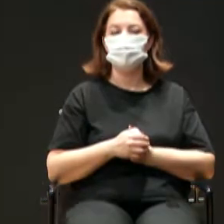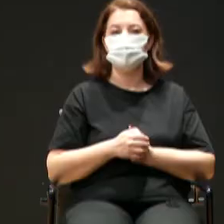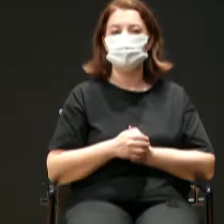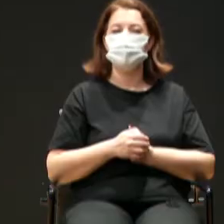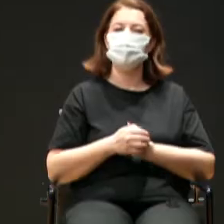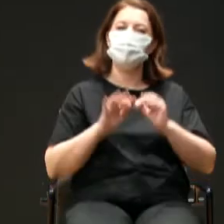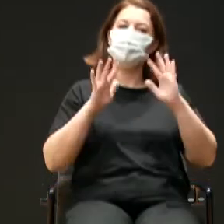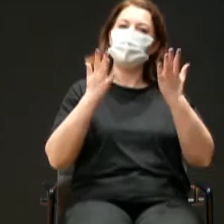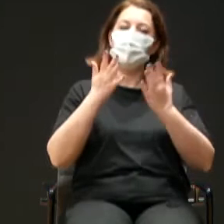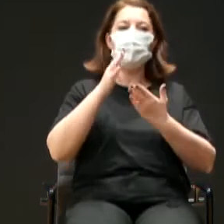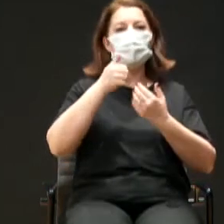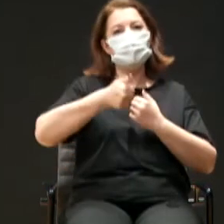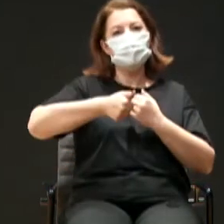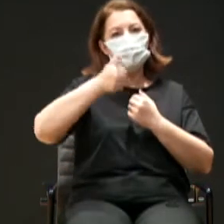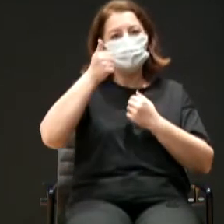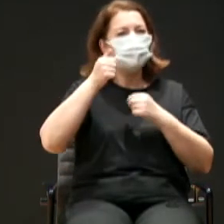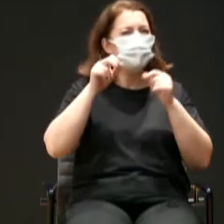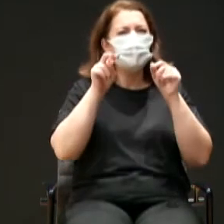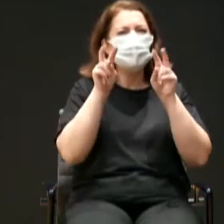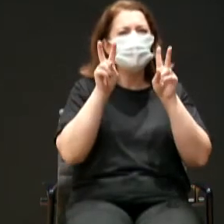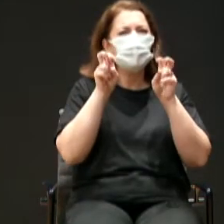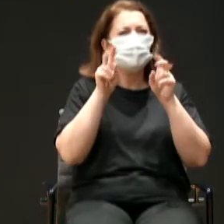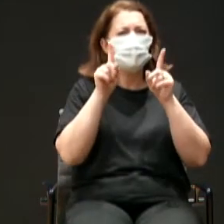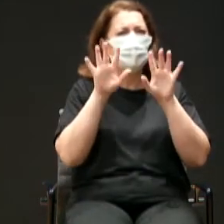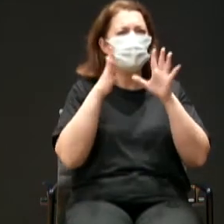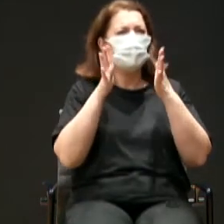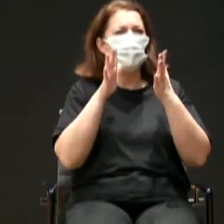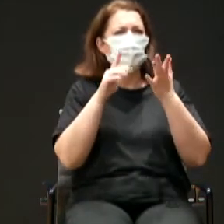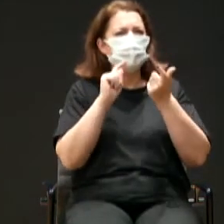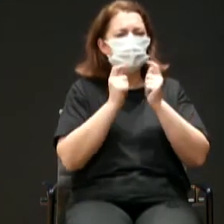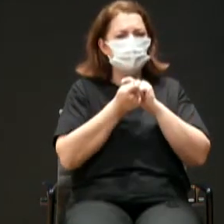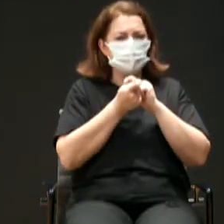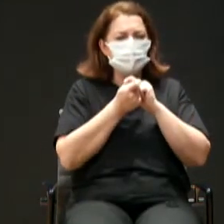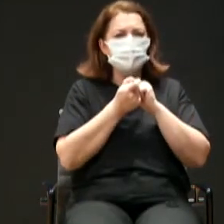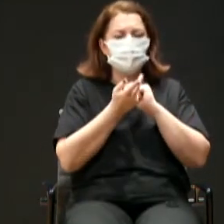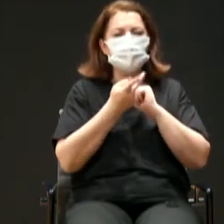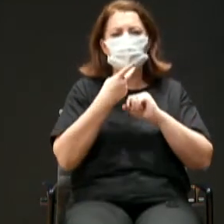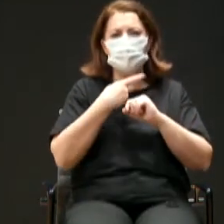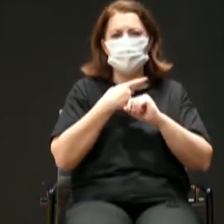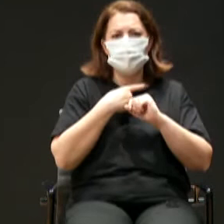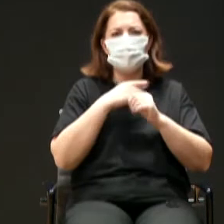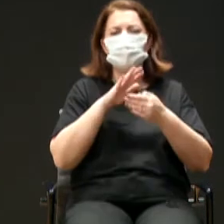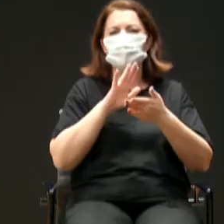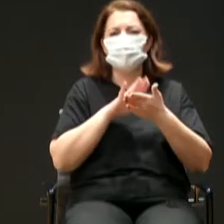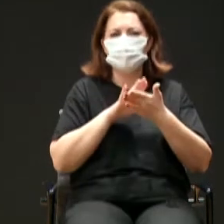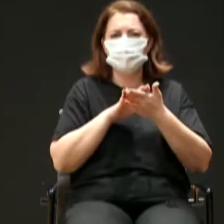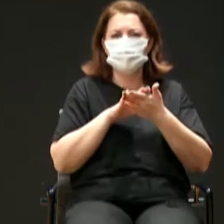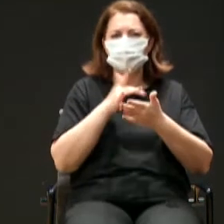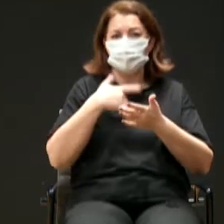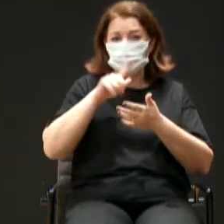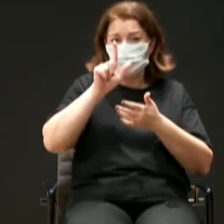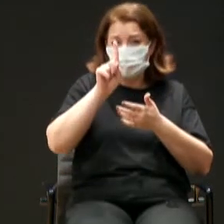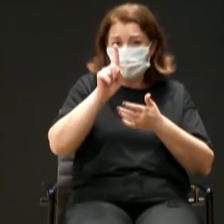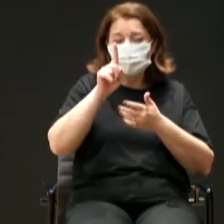Ya başkanım, konu çok ilginç yerlere gidiyor. Ben arkadaşların canlı